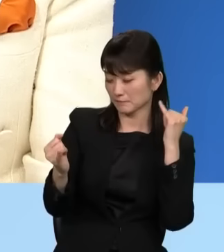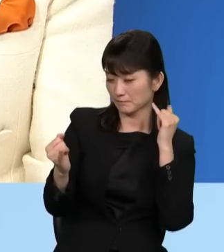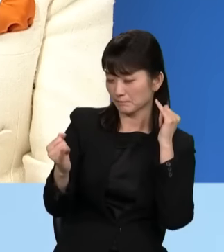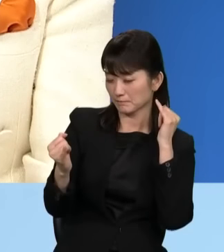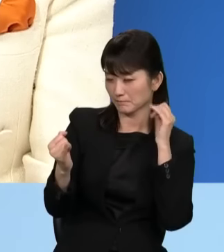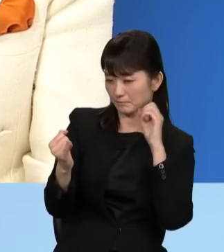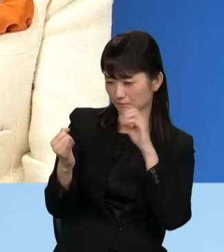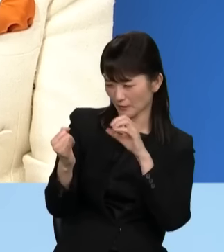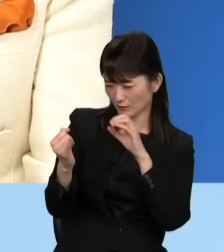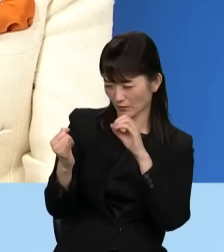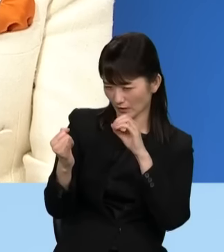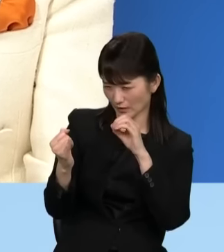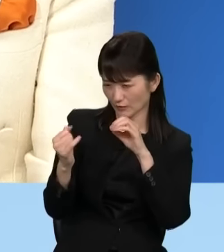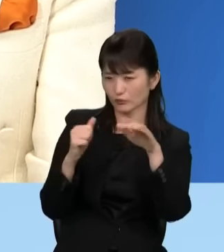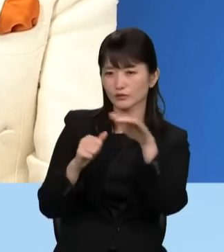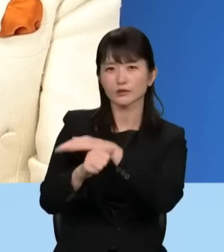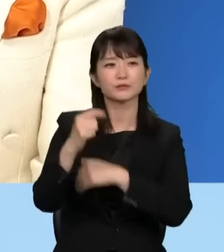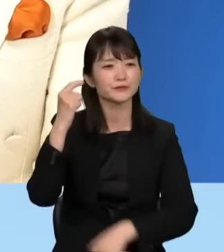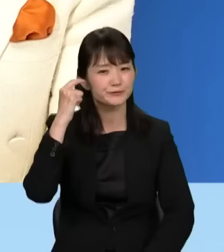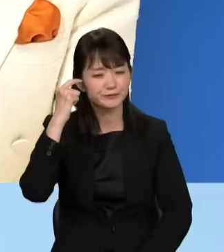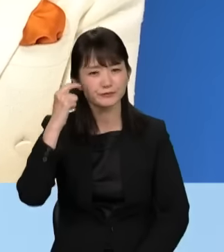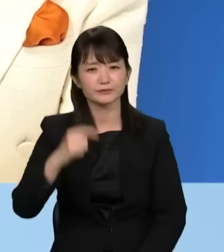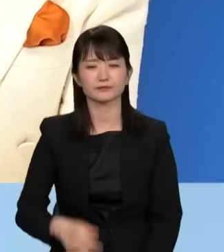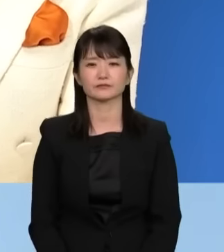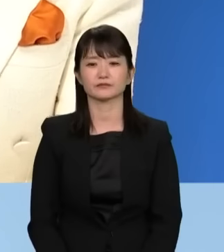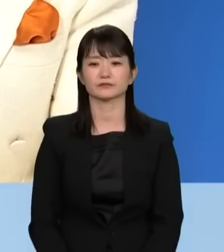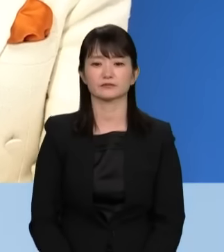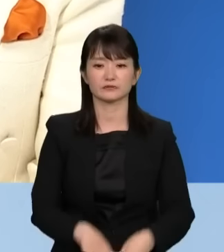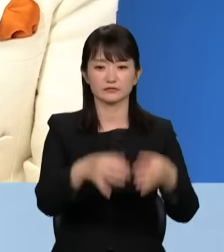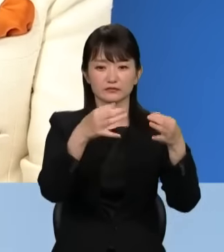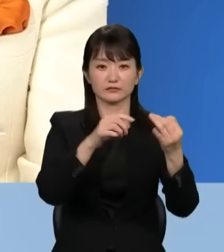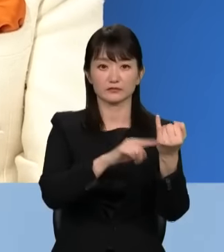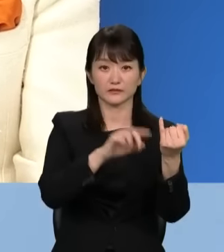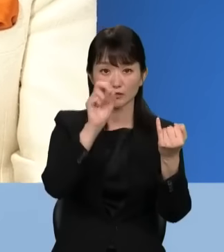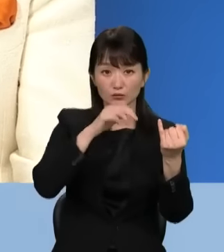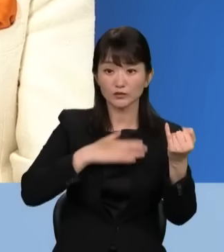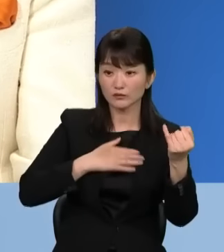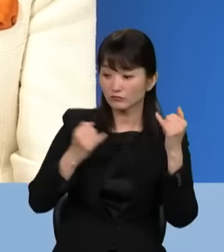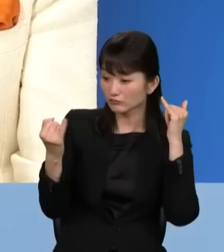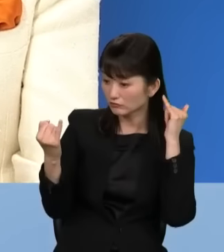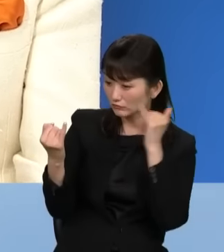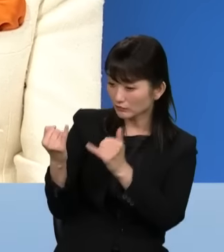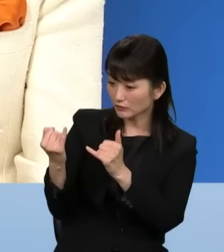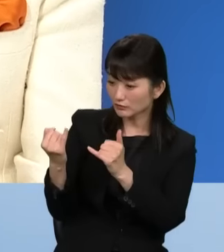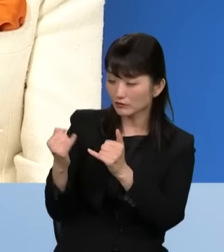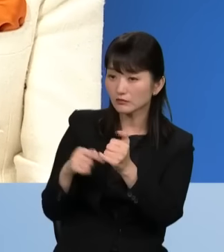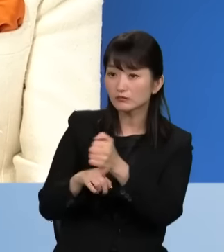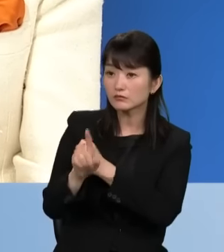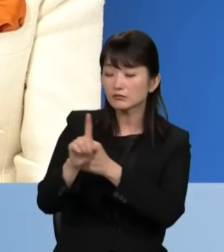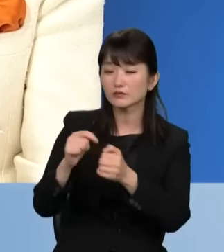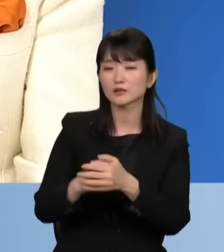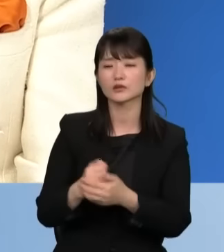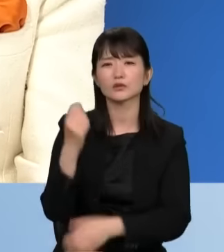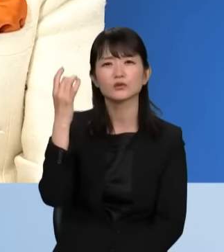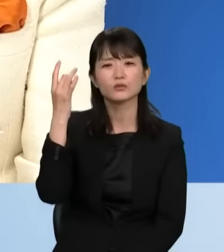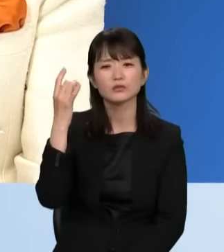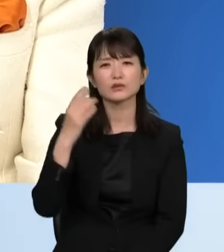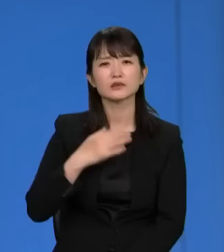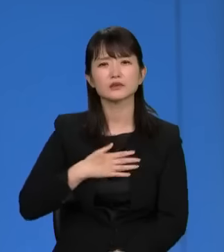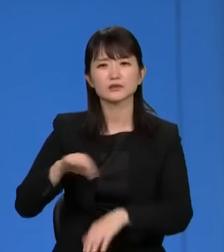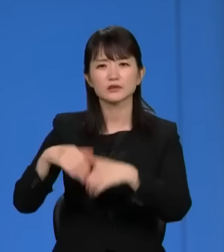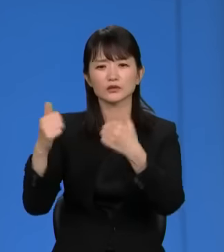상황이었던 거군요네네 김건희 여사가 갑자기 저에게 왜 전화를 했을까라는 거 생각해 보면 기존에 제가